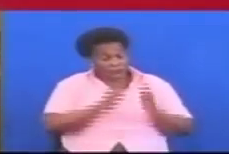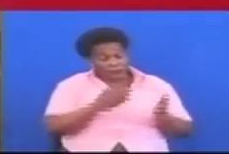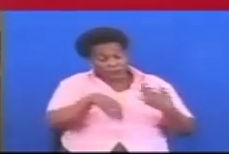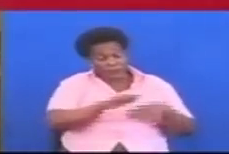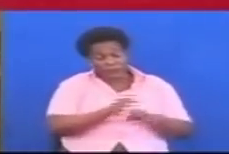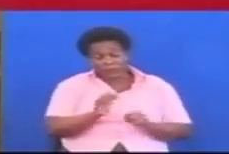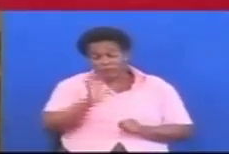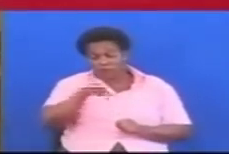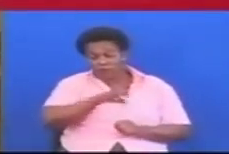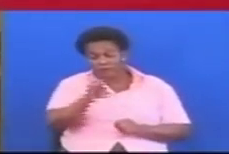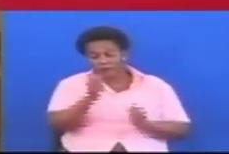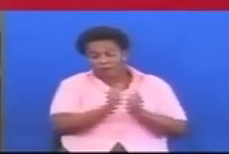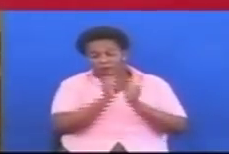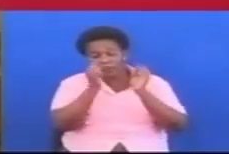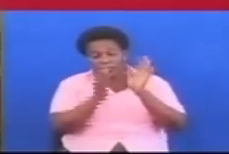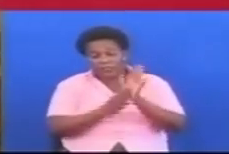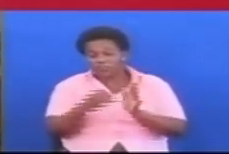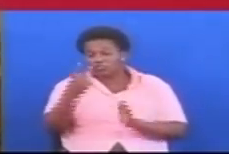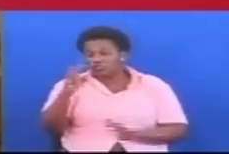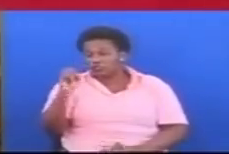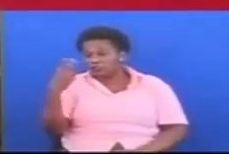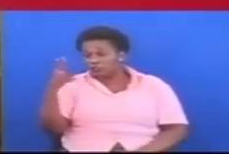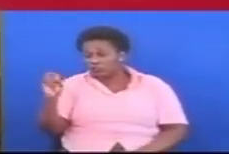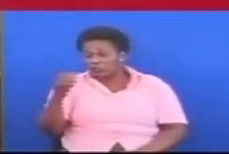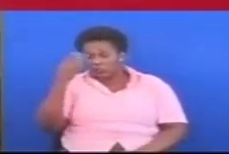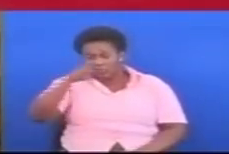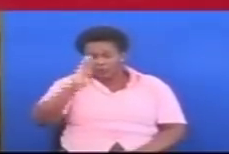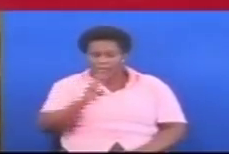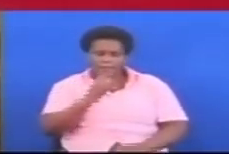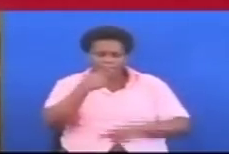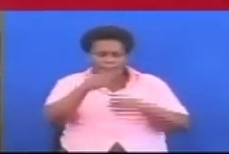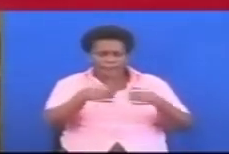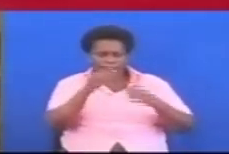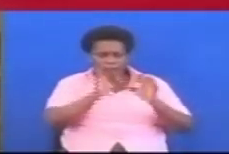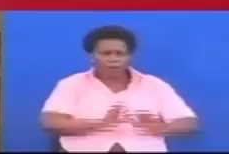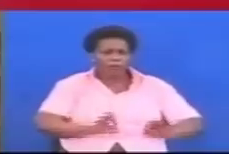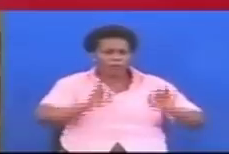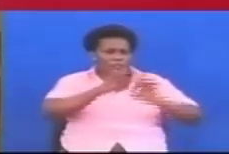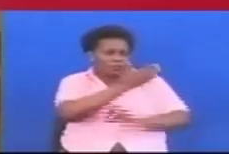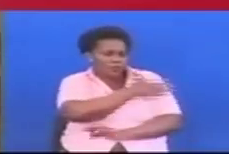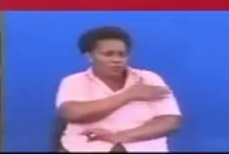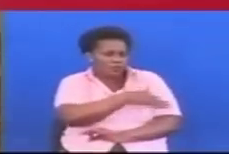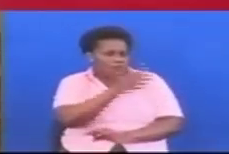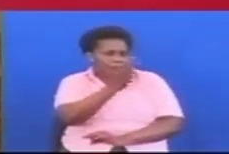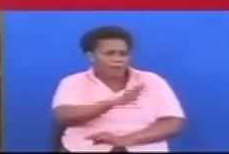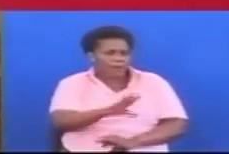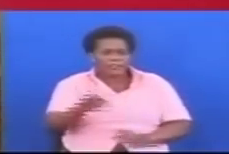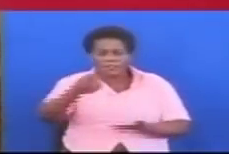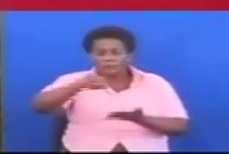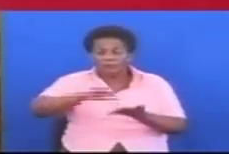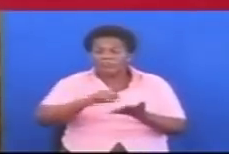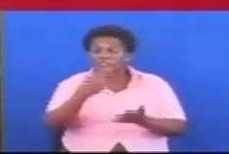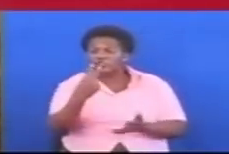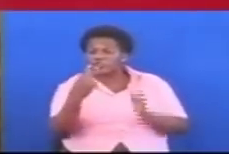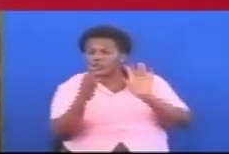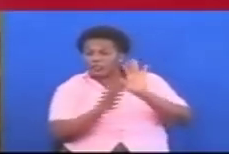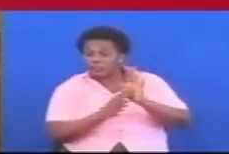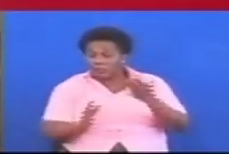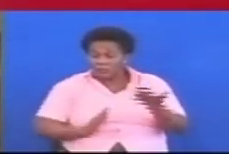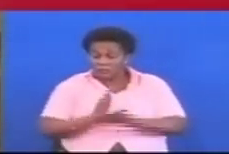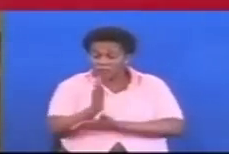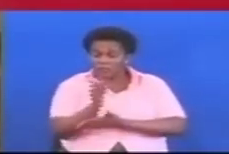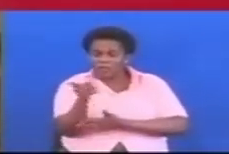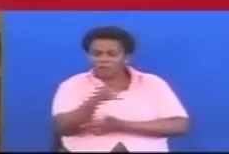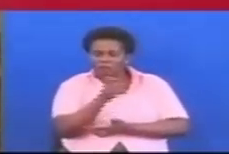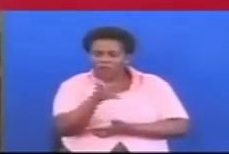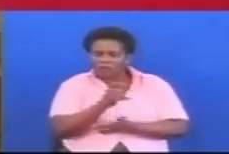fedha 2019-20, serikali itaendelea kuboresha huduma ya maji katika miji 29 kupitia mkopo wa masharti